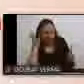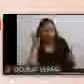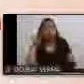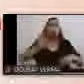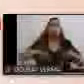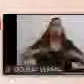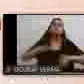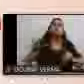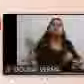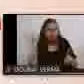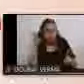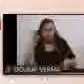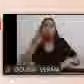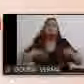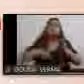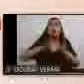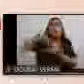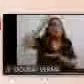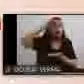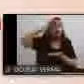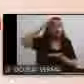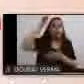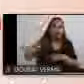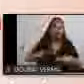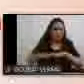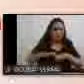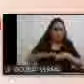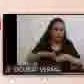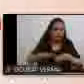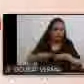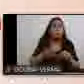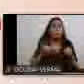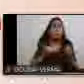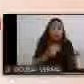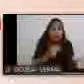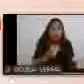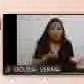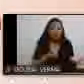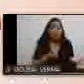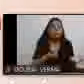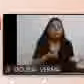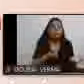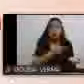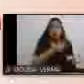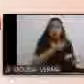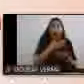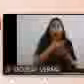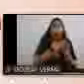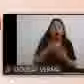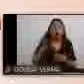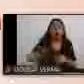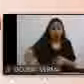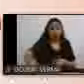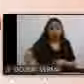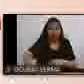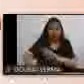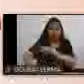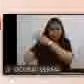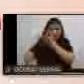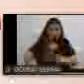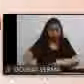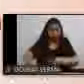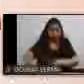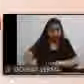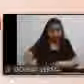थपकियां दी एंड वो वाइब्रेशन से, चूंकि उसका हाथ भी था ड्रम पे, वो वाइब्रेशन से 3 साल की बच्ची